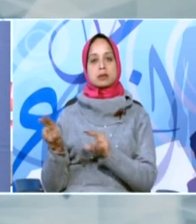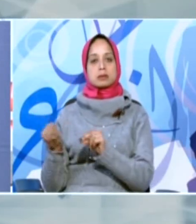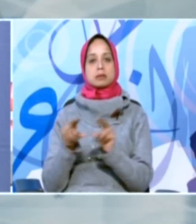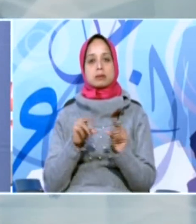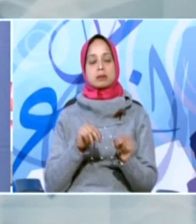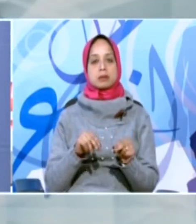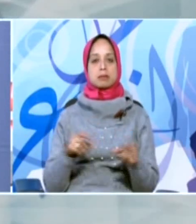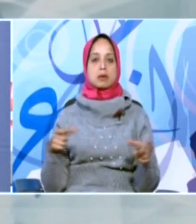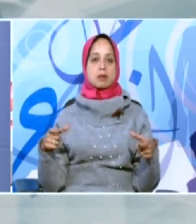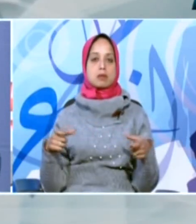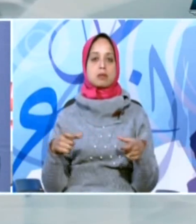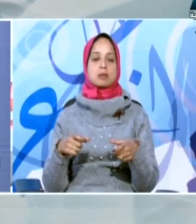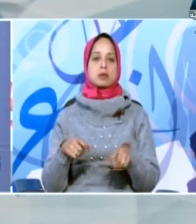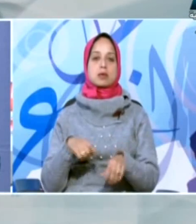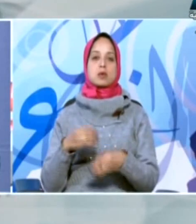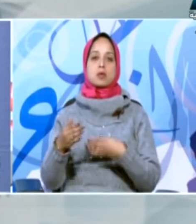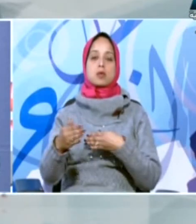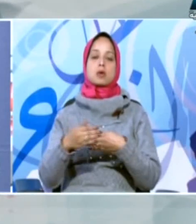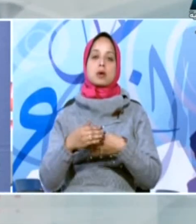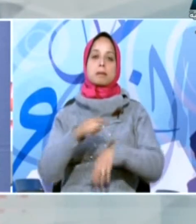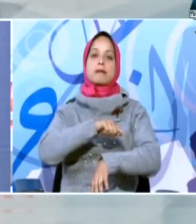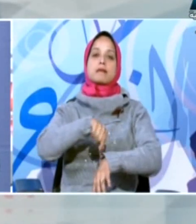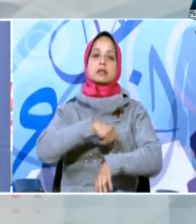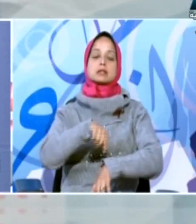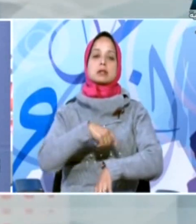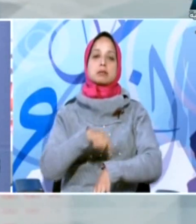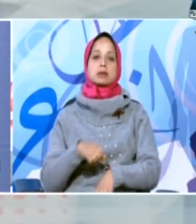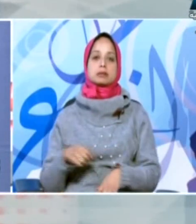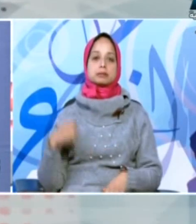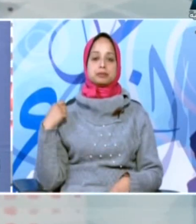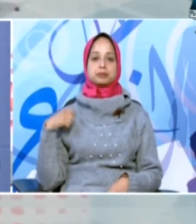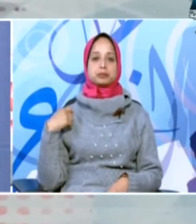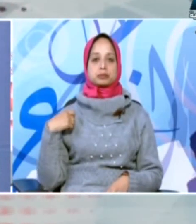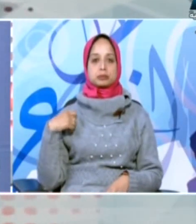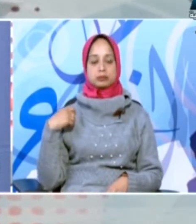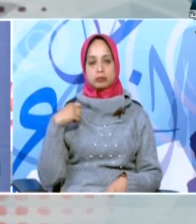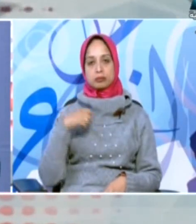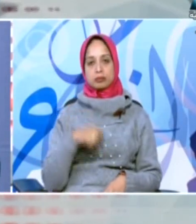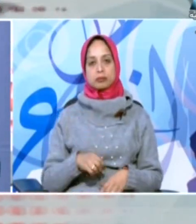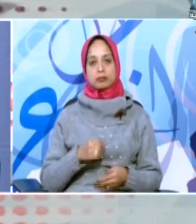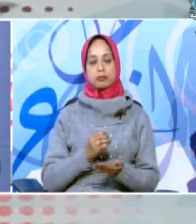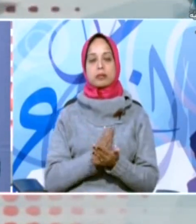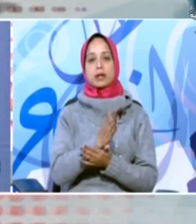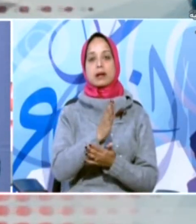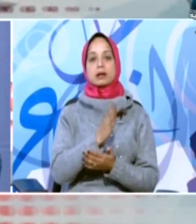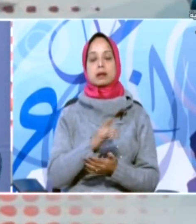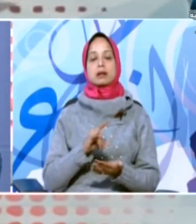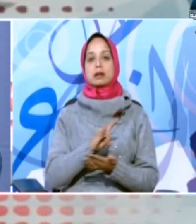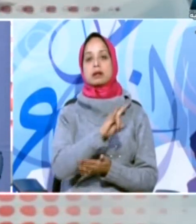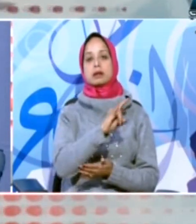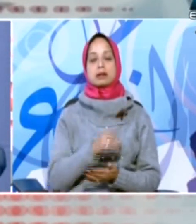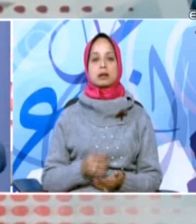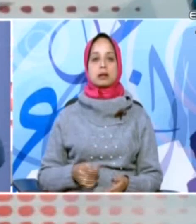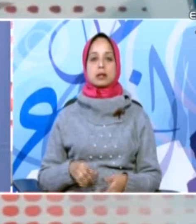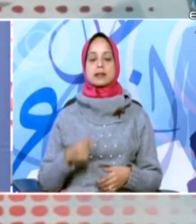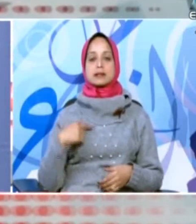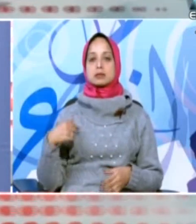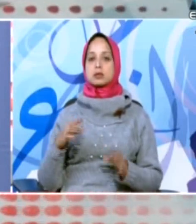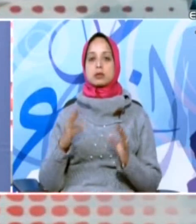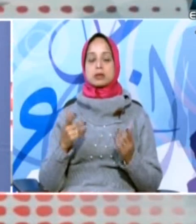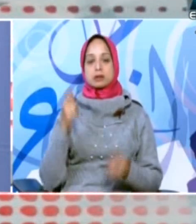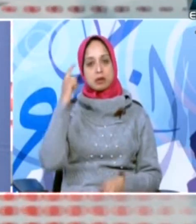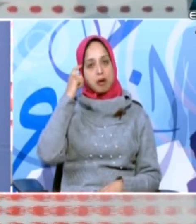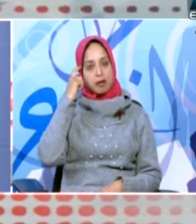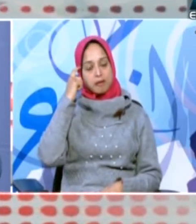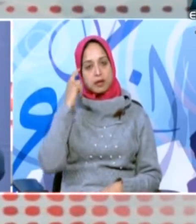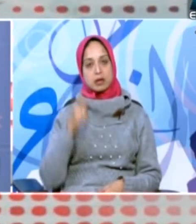الزمن. فانا بقول هنا وزير الخارجيه الذي رفض اجراء المعاهده مع مصر اسمه صامويل هور، ان بريطانيا تفضل التعامل